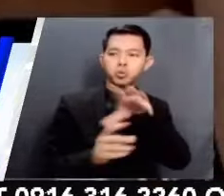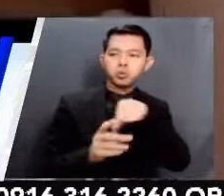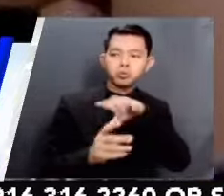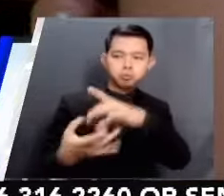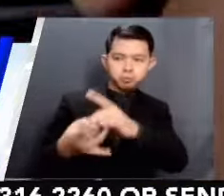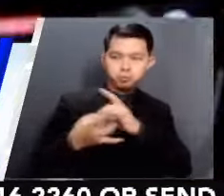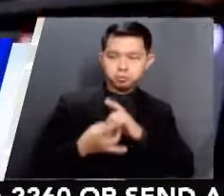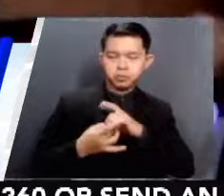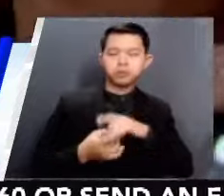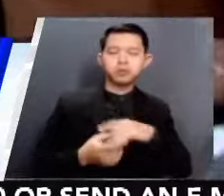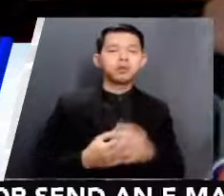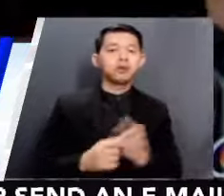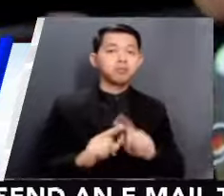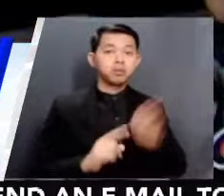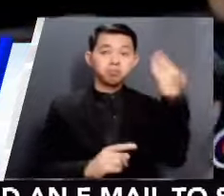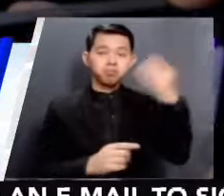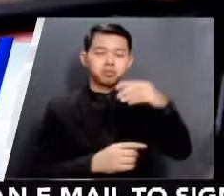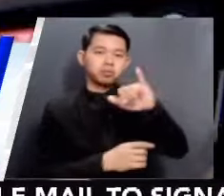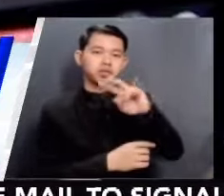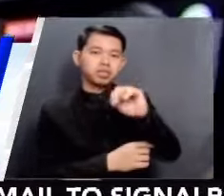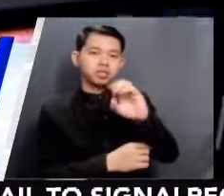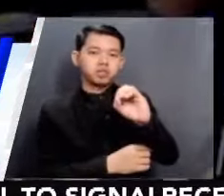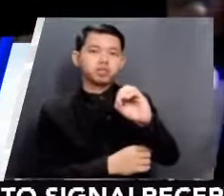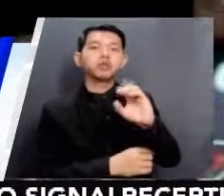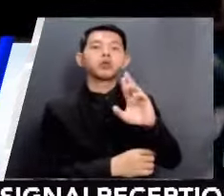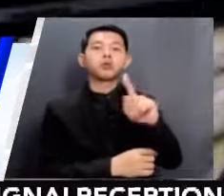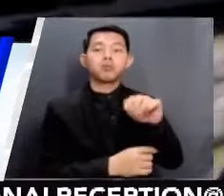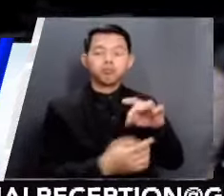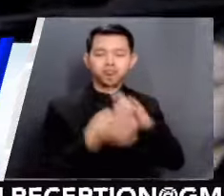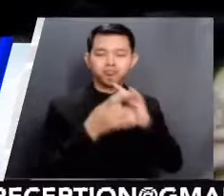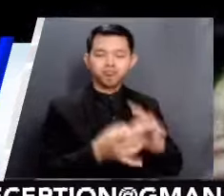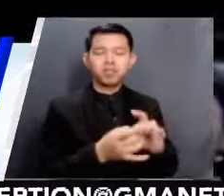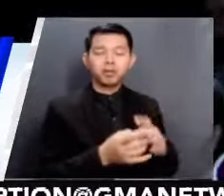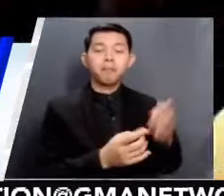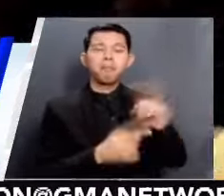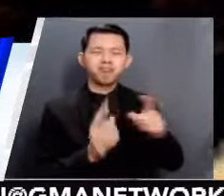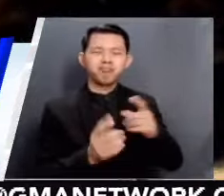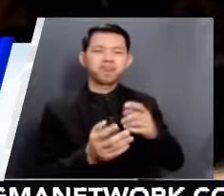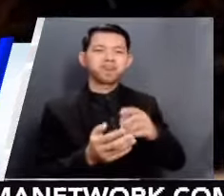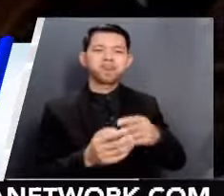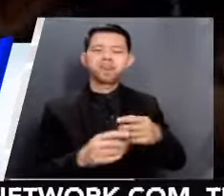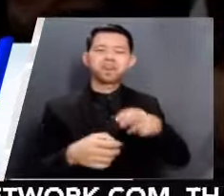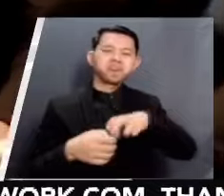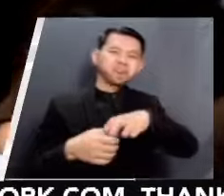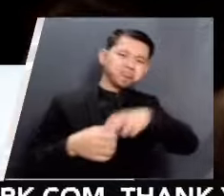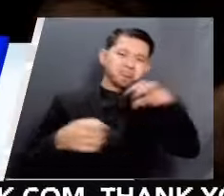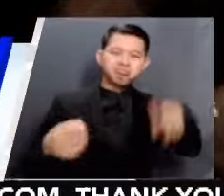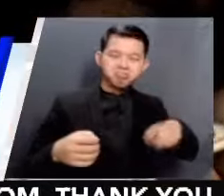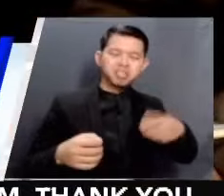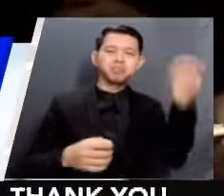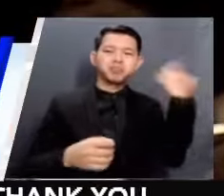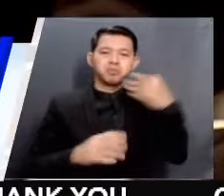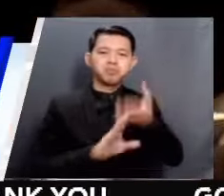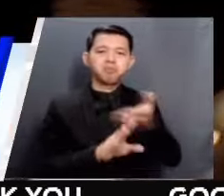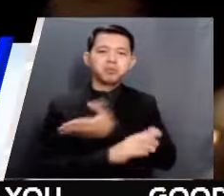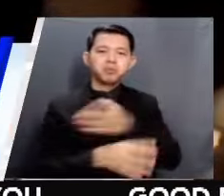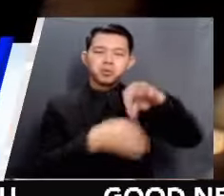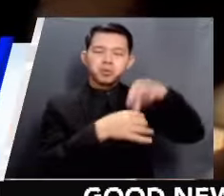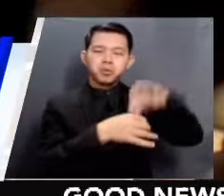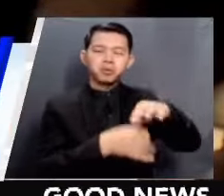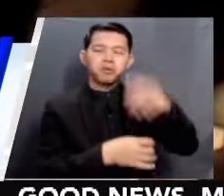ng Baofu, nag-divest na raw siya dito bago pa tumakbo mayor noong 2022. Sa eksplosibong panayam ng Super Radio